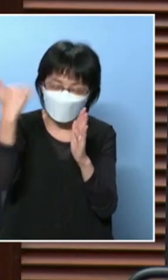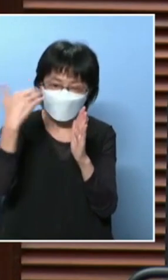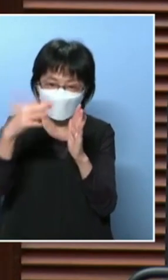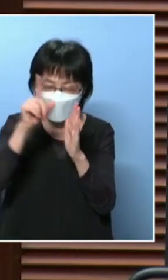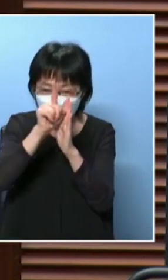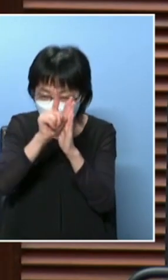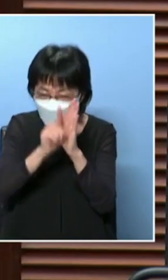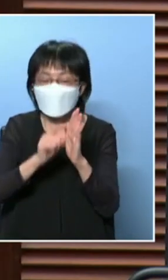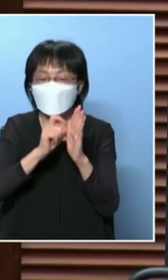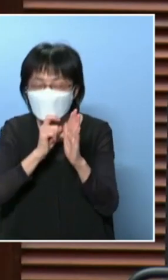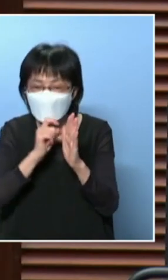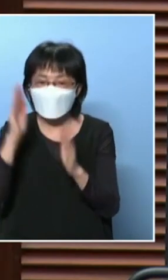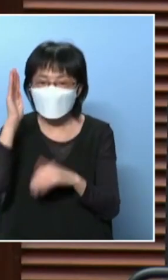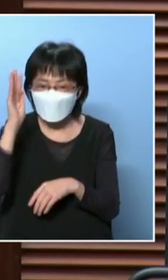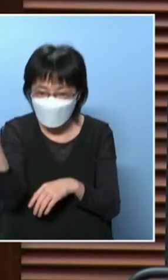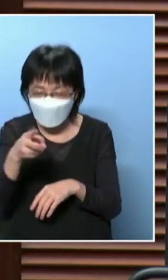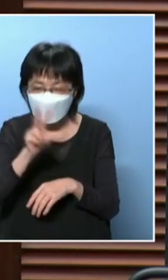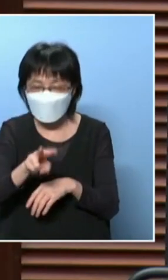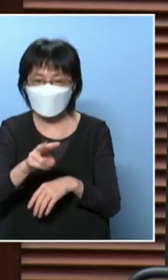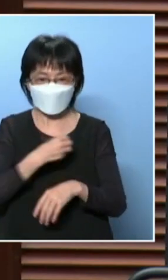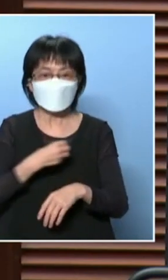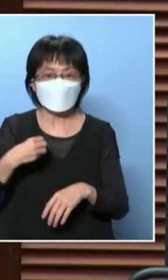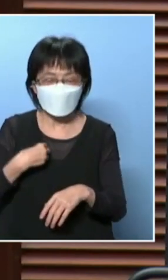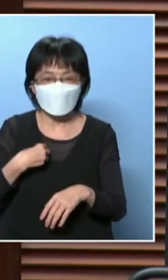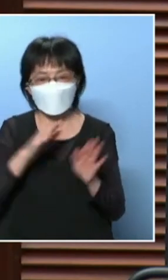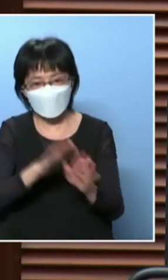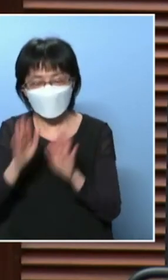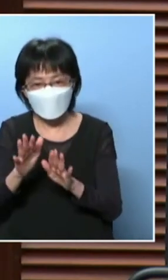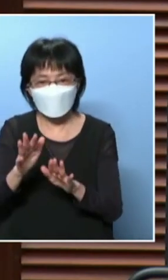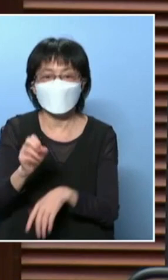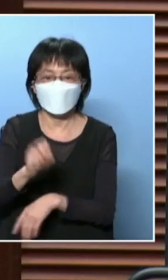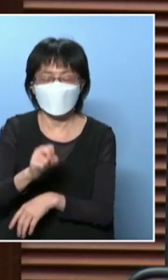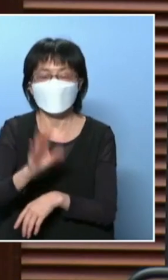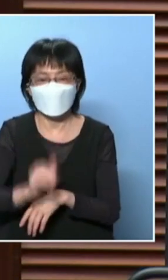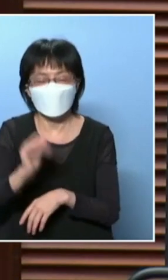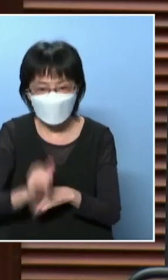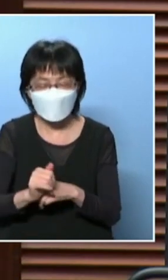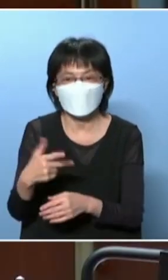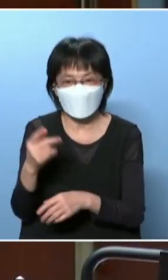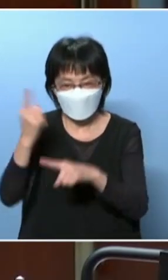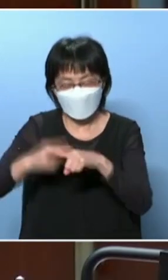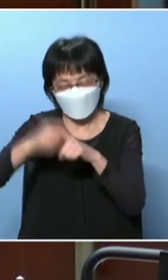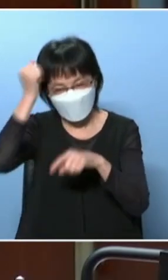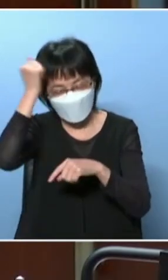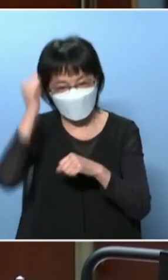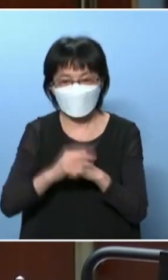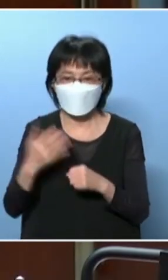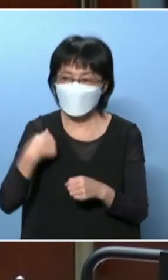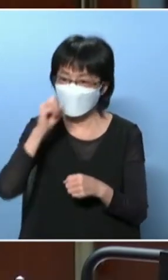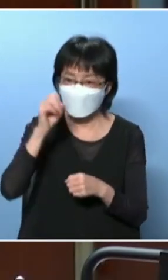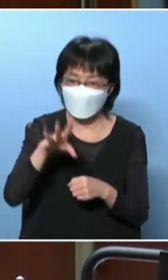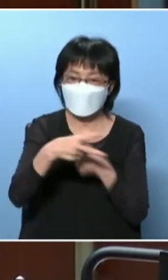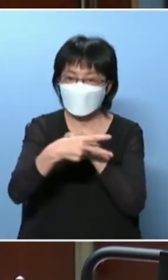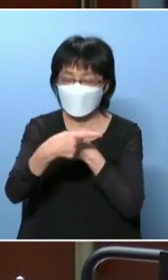們的醫療服務呢能夠維持到的話呢，我們是政府是會適時地去檢討的政策的。 咁我係首先同意